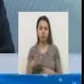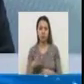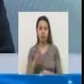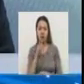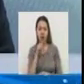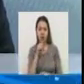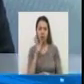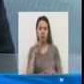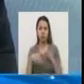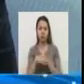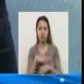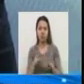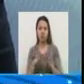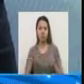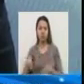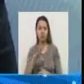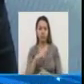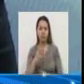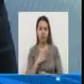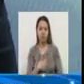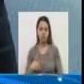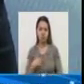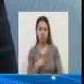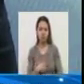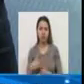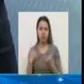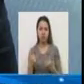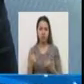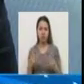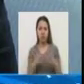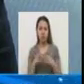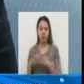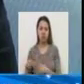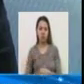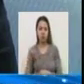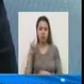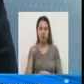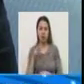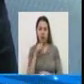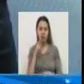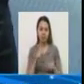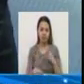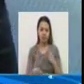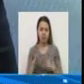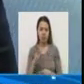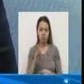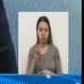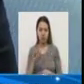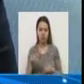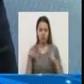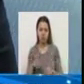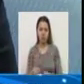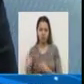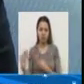Корей түбегіндегі қазіргі оқиғалар баршамызды алаңдатады. Мүдделі тараптарды Солтүстік Корея мәселесін жылдам әрі конструктивті жолмен